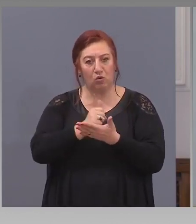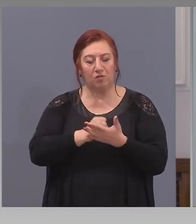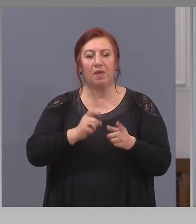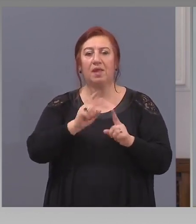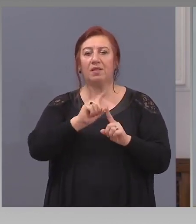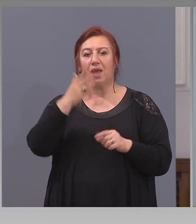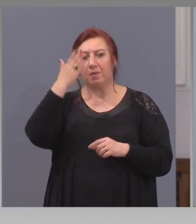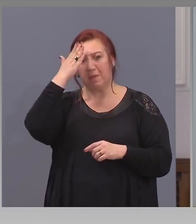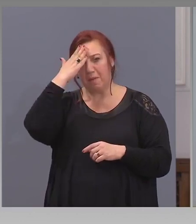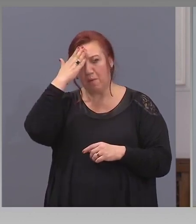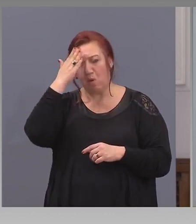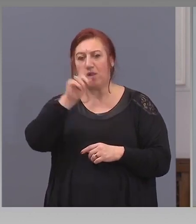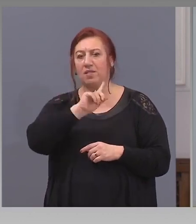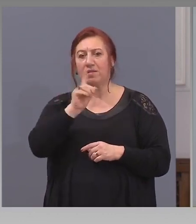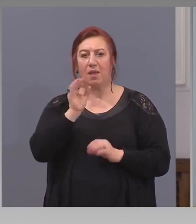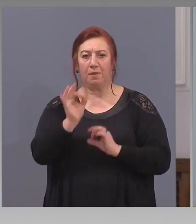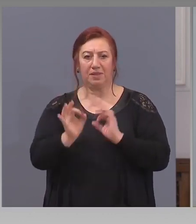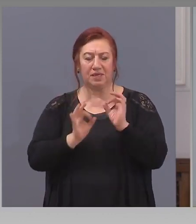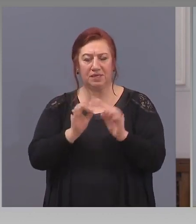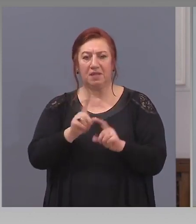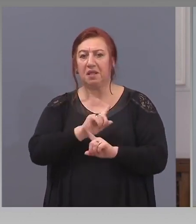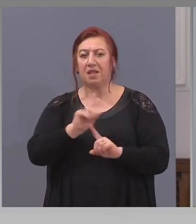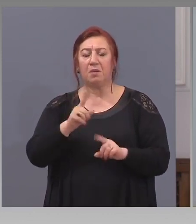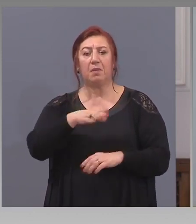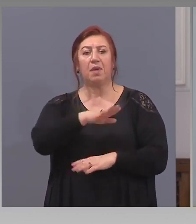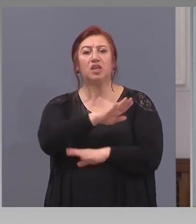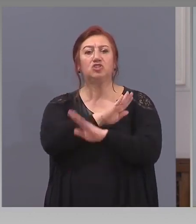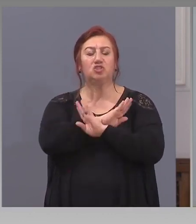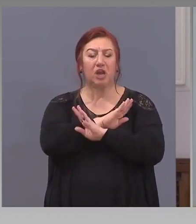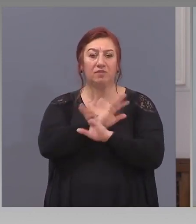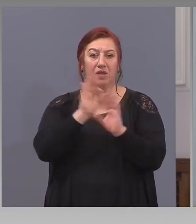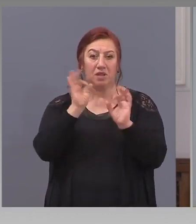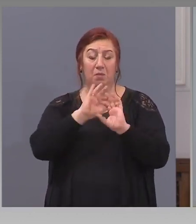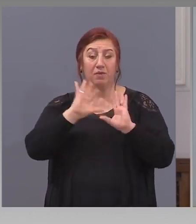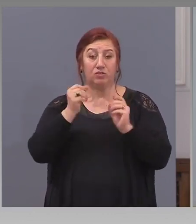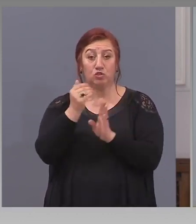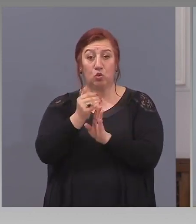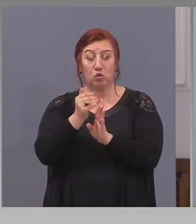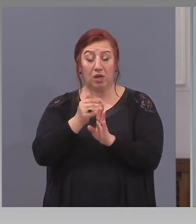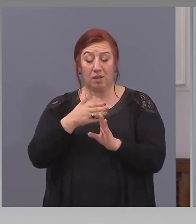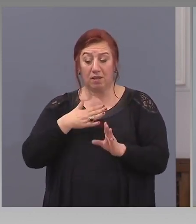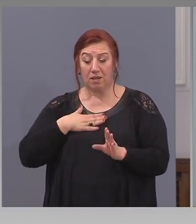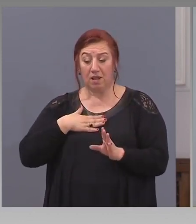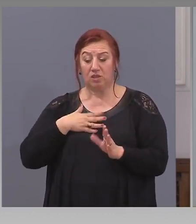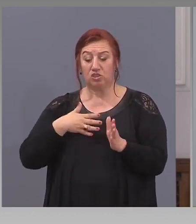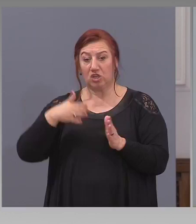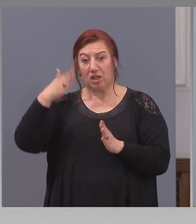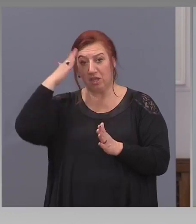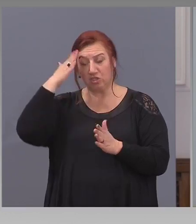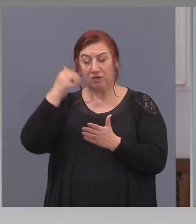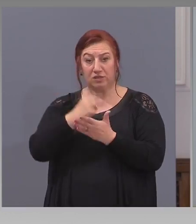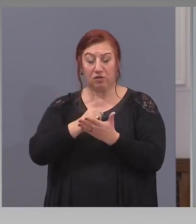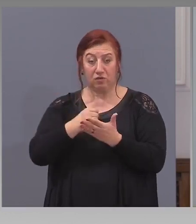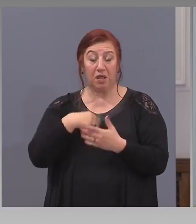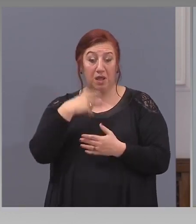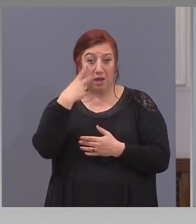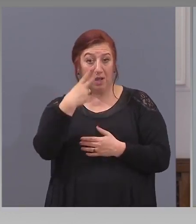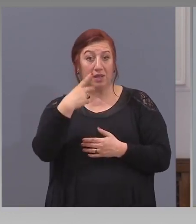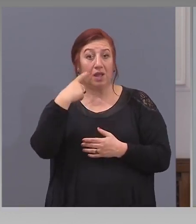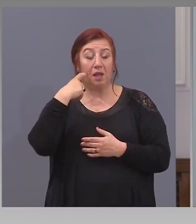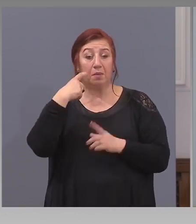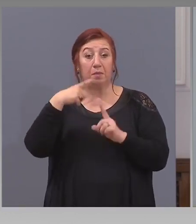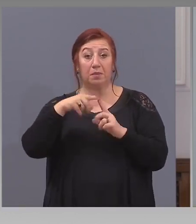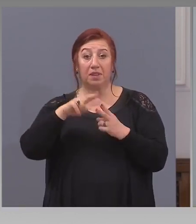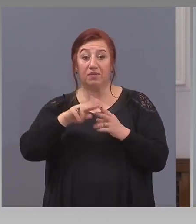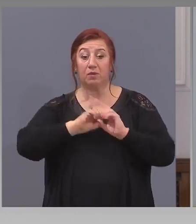нямаме жертви, нямаме нищо. Всичко си наред. Нашите лекарства лекуват. Побити ви го гледах.